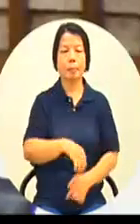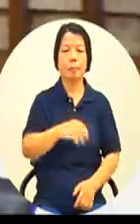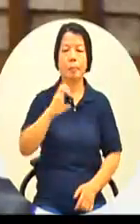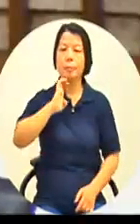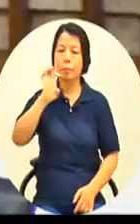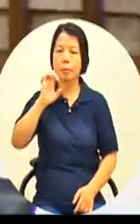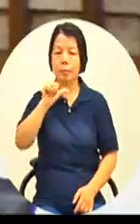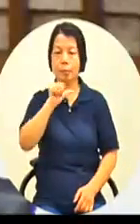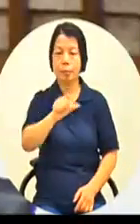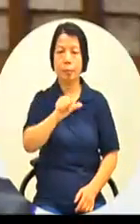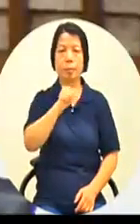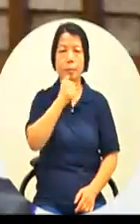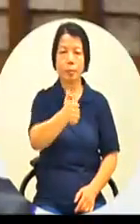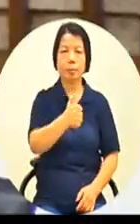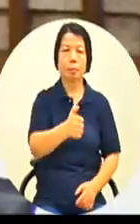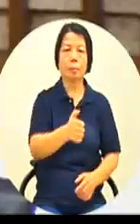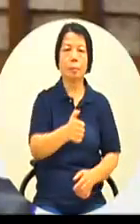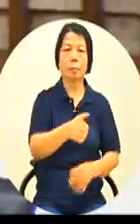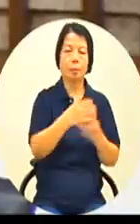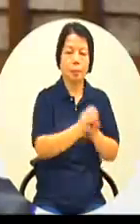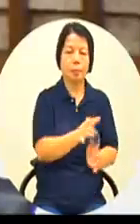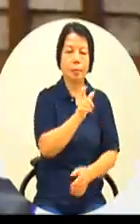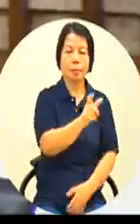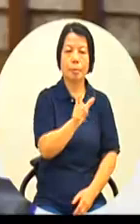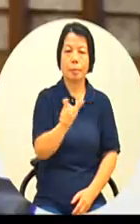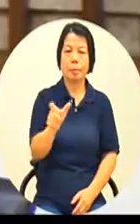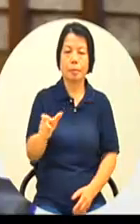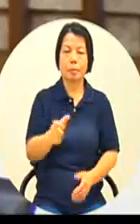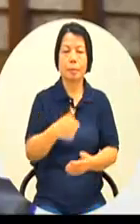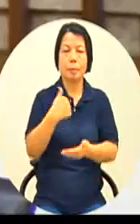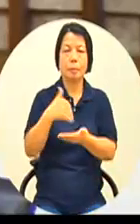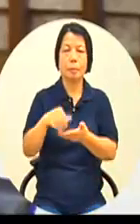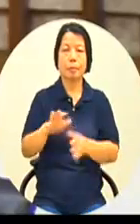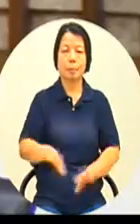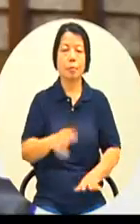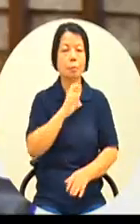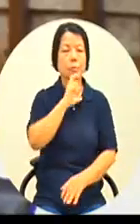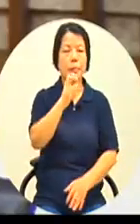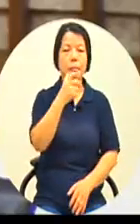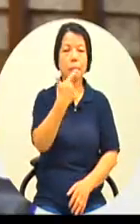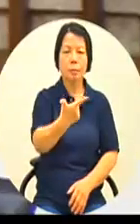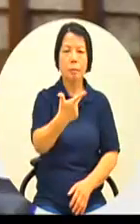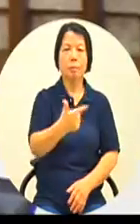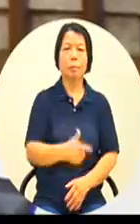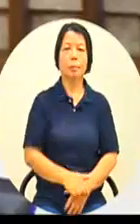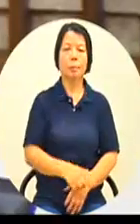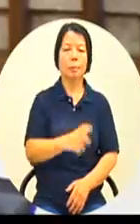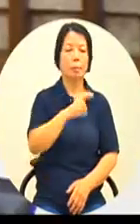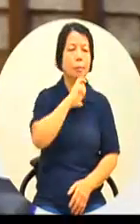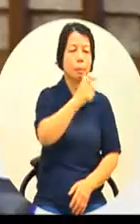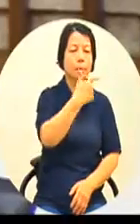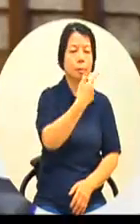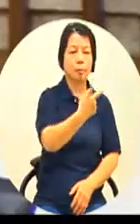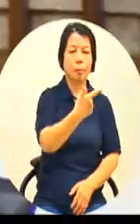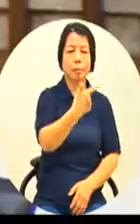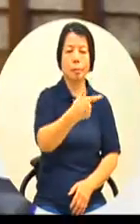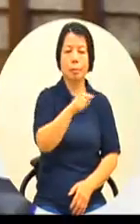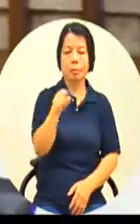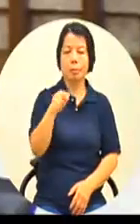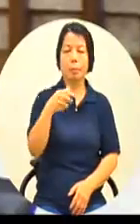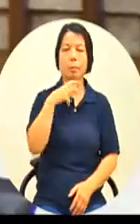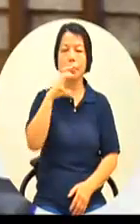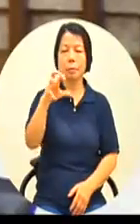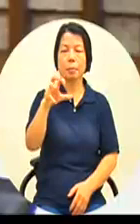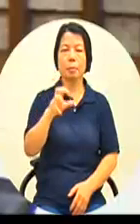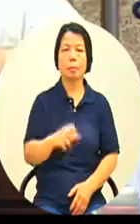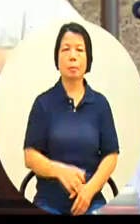20到30到30到40到50。50到60，也是像我一道的，我一道76、70到80的， 来你能站队队长同